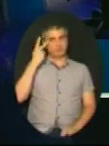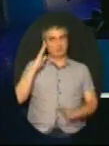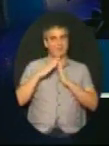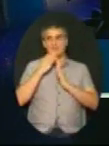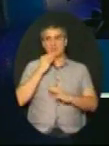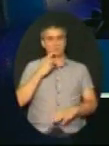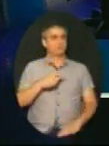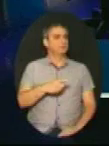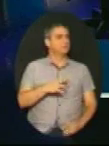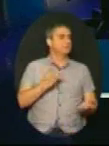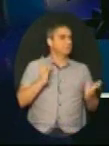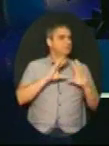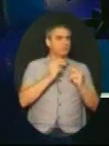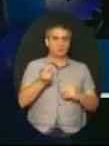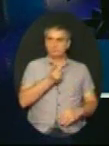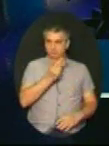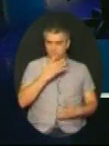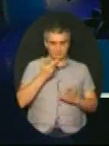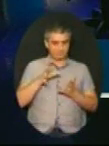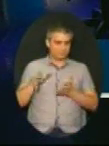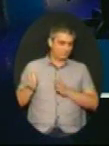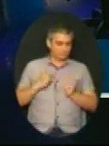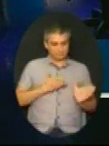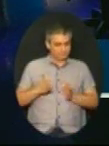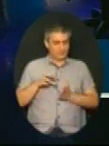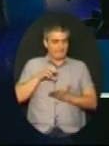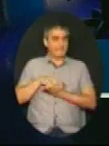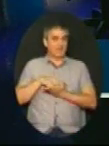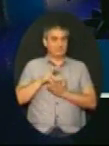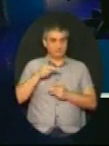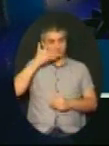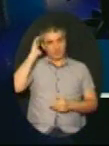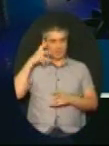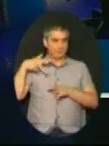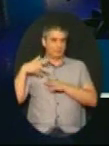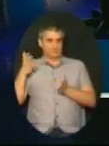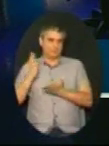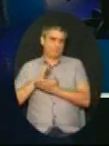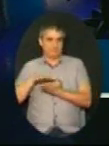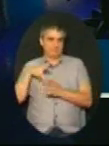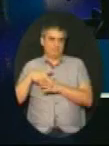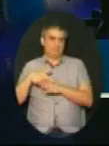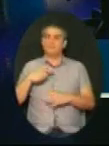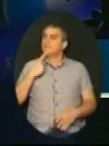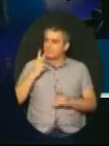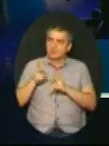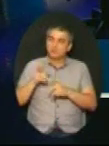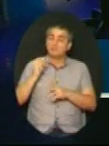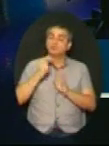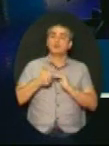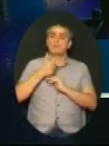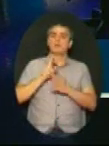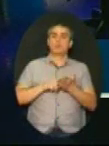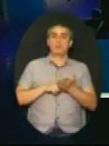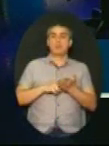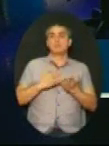הבית היהודי של שניכם. האם התמרכזות היא בכלל אפשרית כשיאיר לפיד נמצא באזור? היא מרכז, אני אומרת ליאיר לפיד. היא אפשרית, אם יש מנהיגות